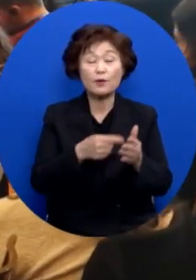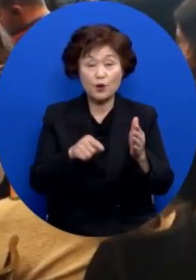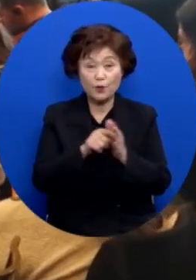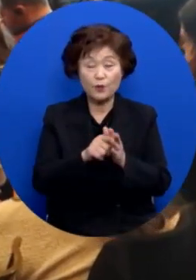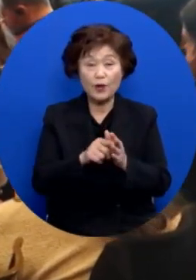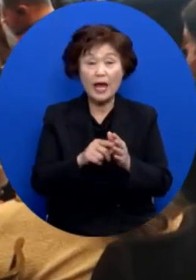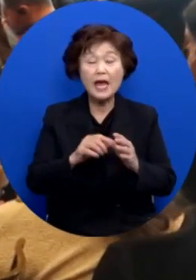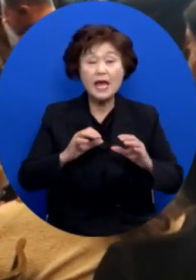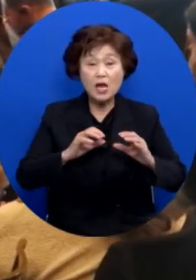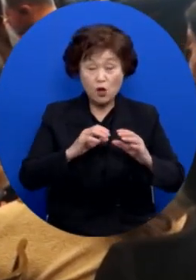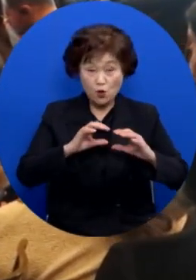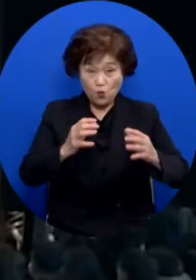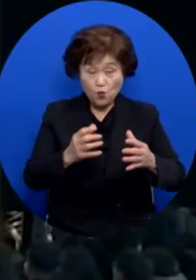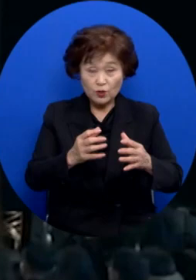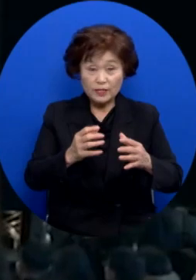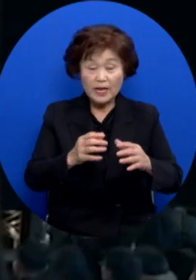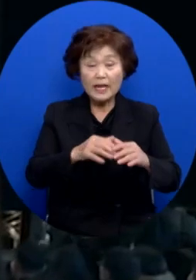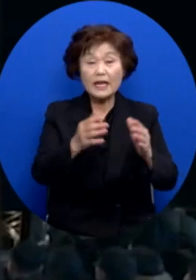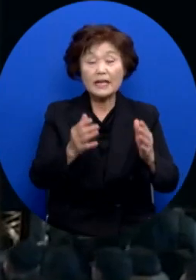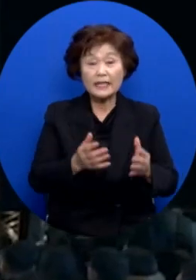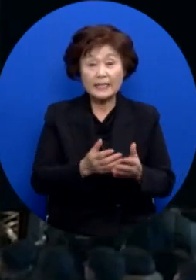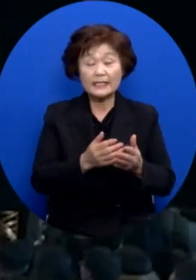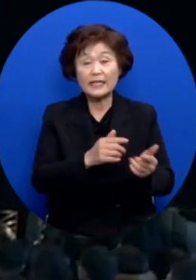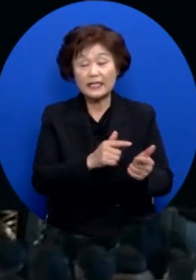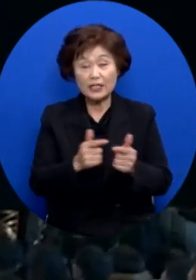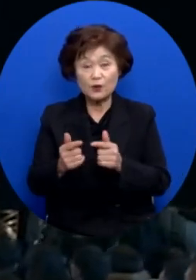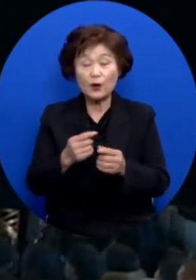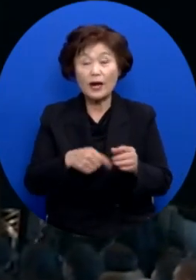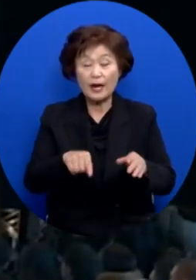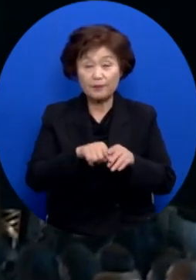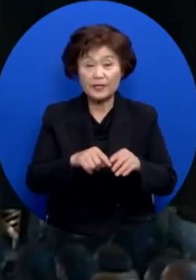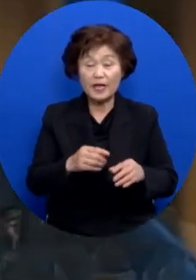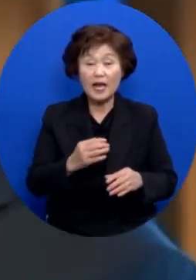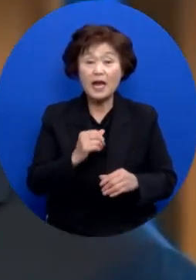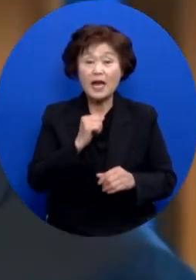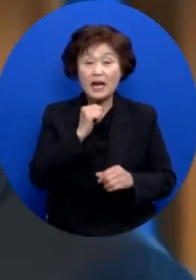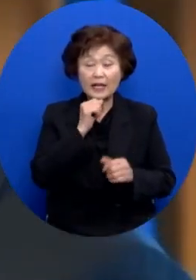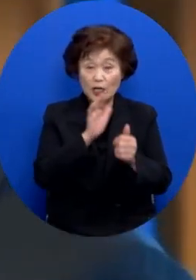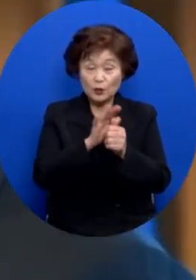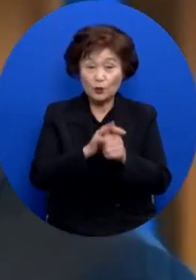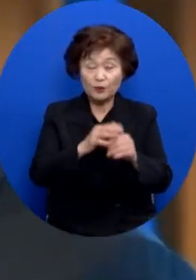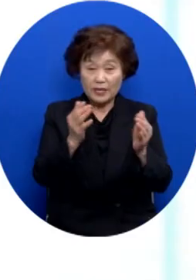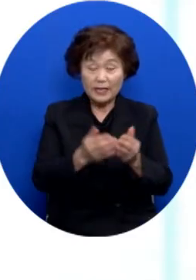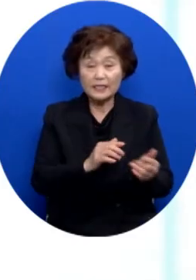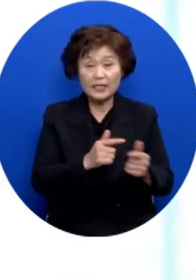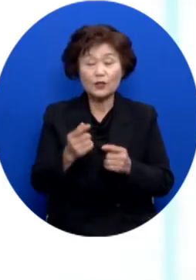남민기구 사마리안 퍼스 코리아 등과 협력해 섬김 사역을 진행하고 있습니다